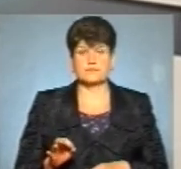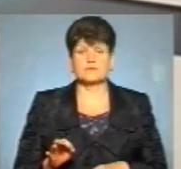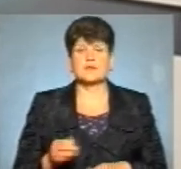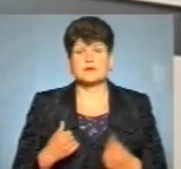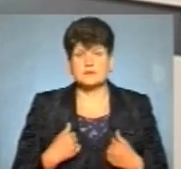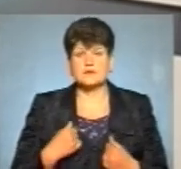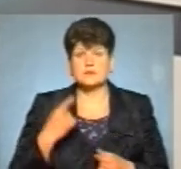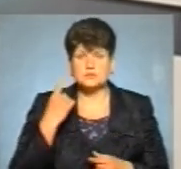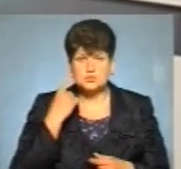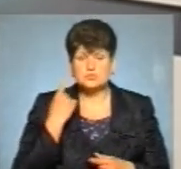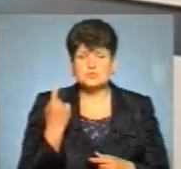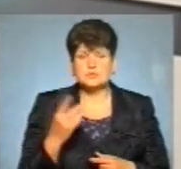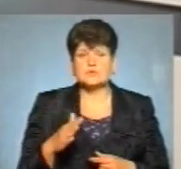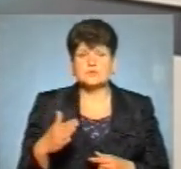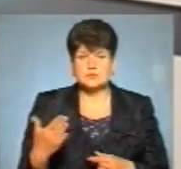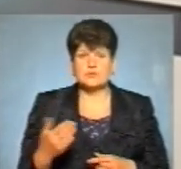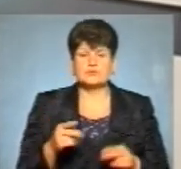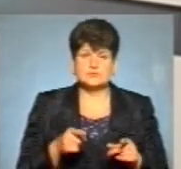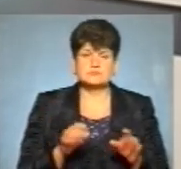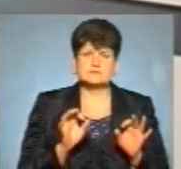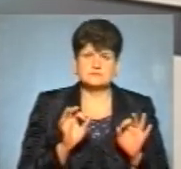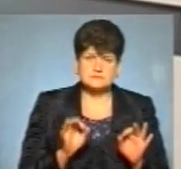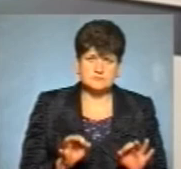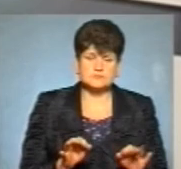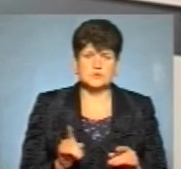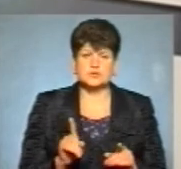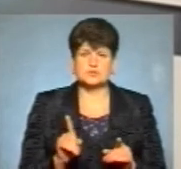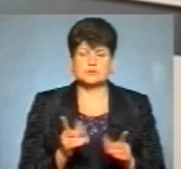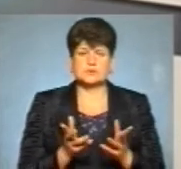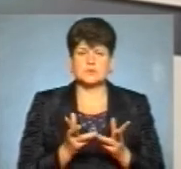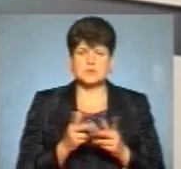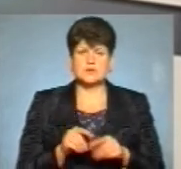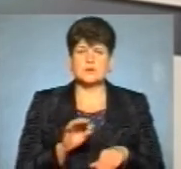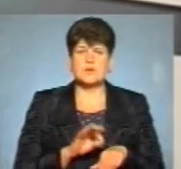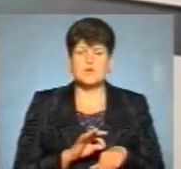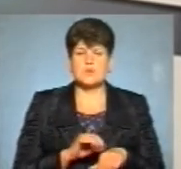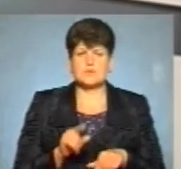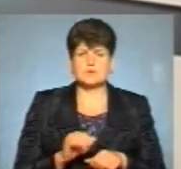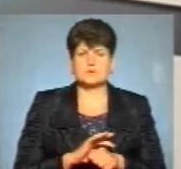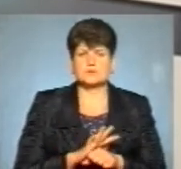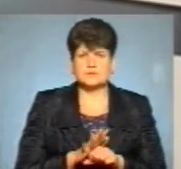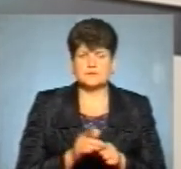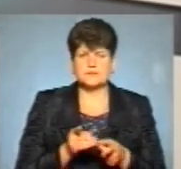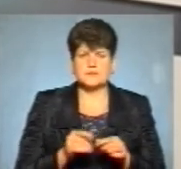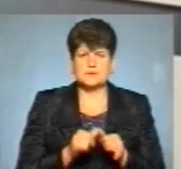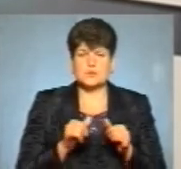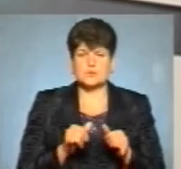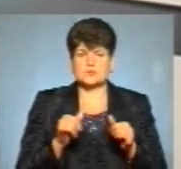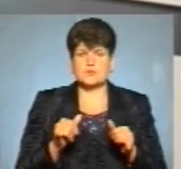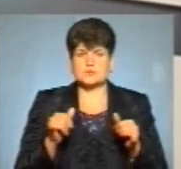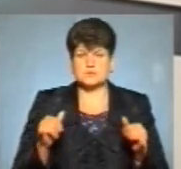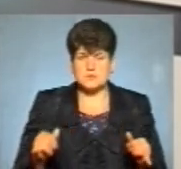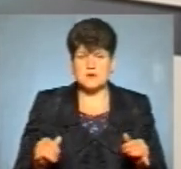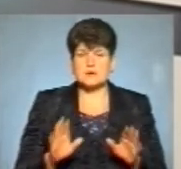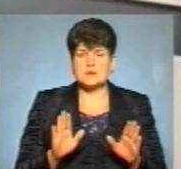Я думаю, з однієї сторони воно виправдане тим, що кількість хворих на ковід дійсно зростає. І зростає